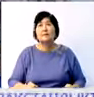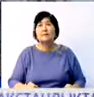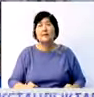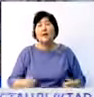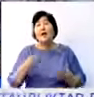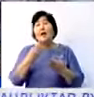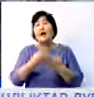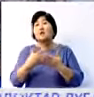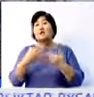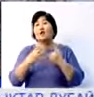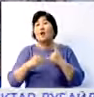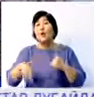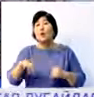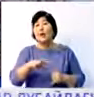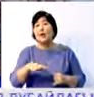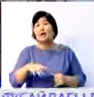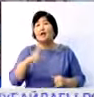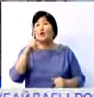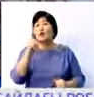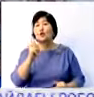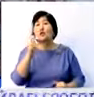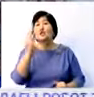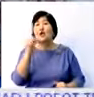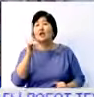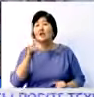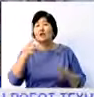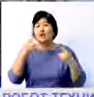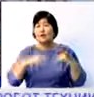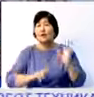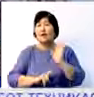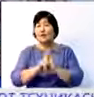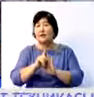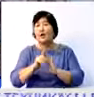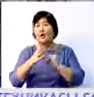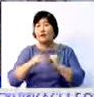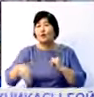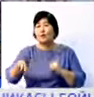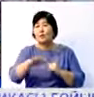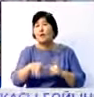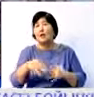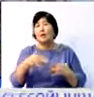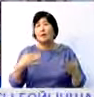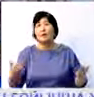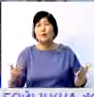Қасиетті топырақта, жүз шайырды тудырған топырақта осы үлкен ұстаз,